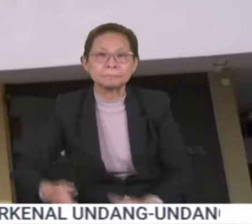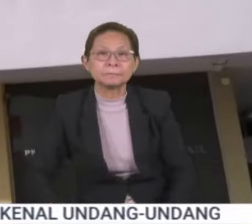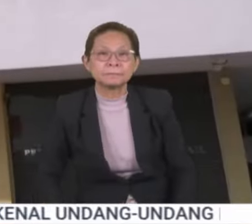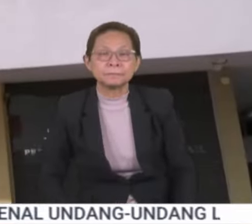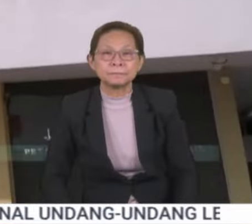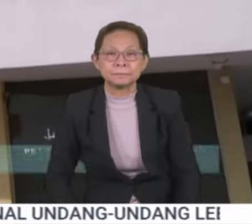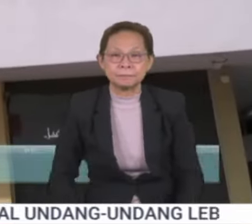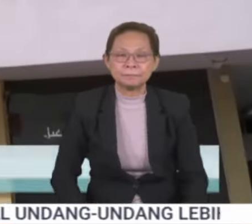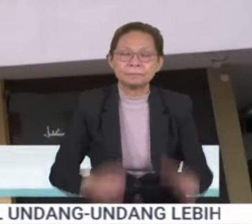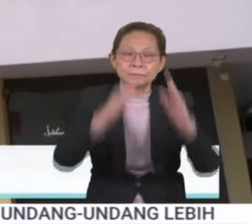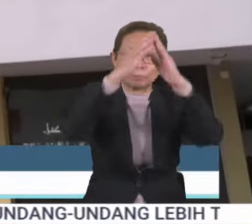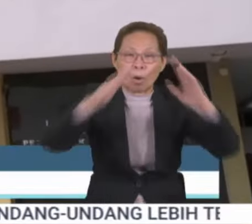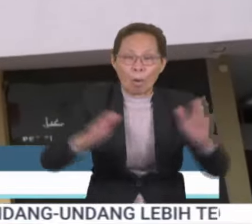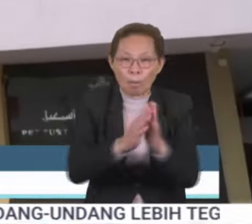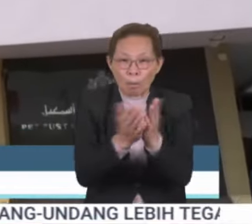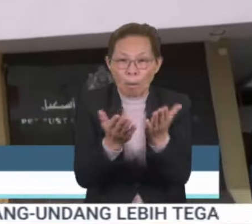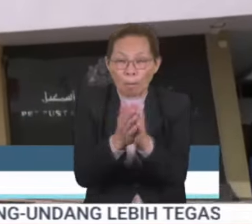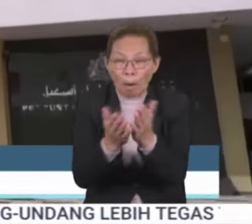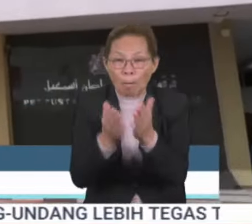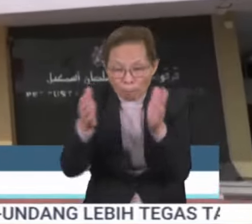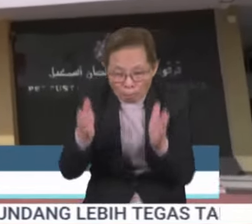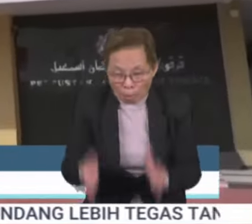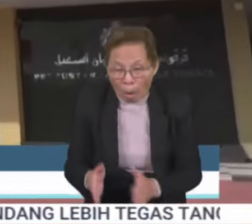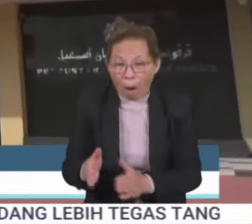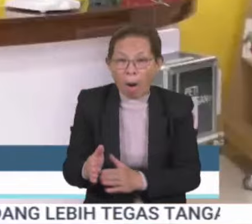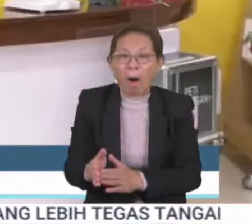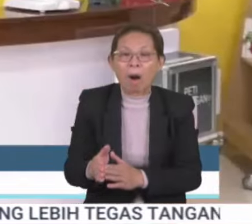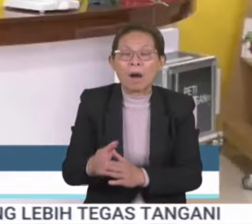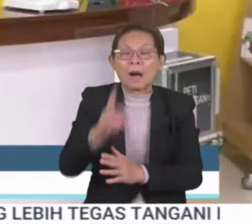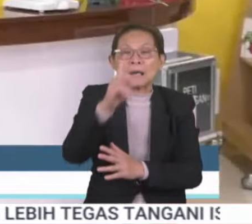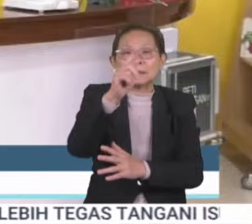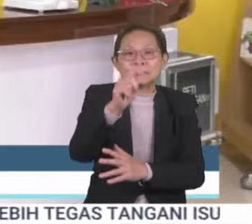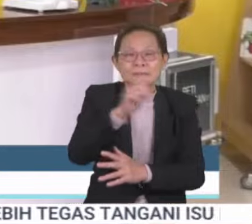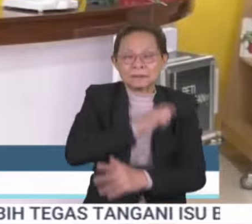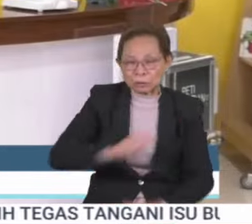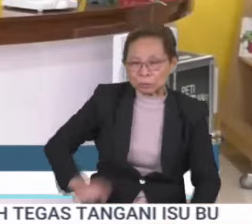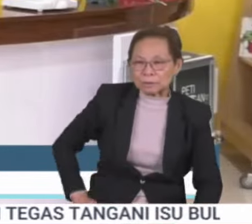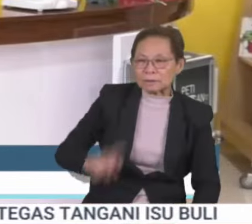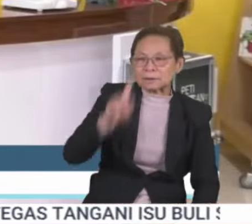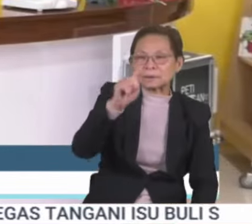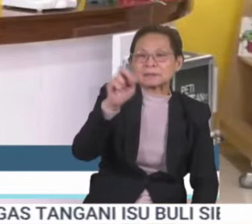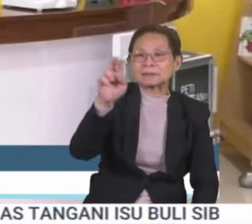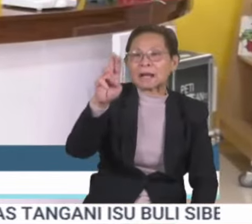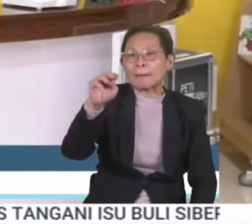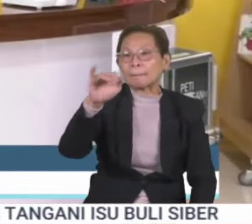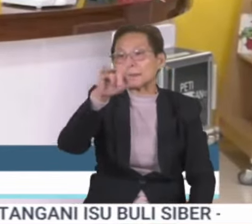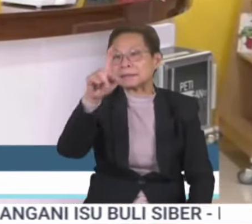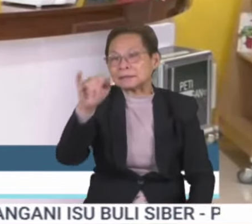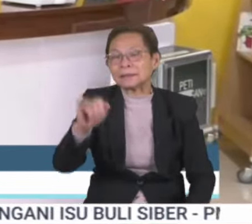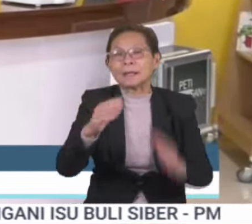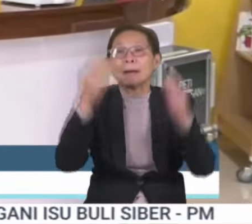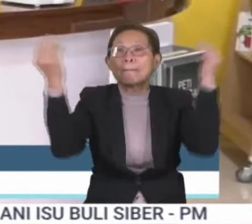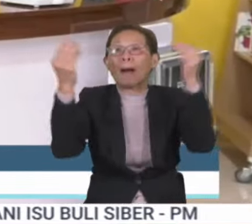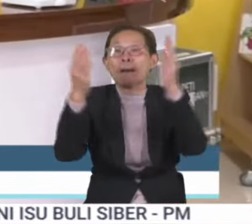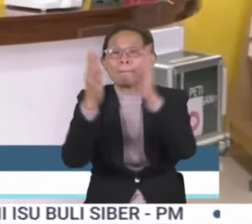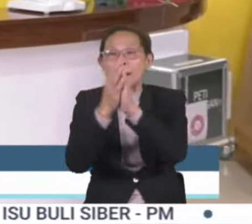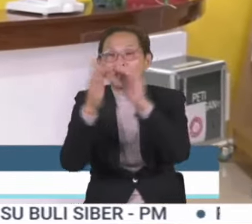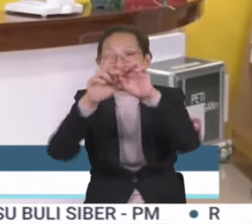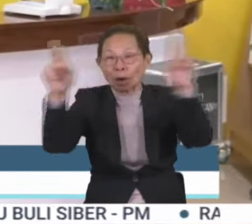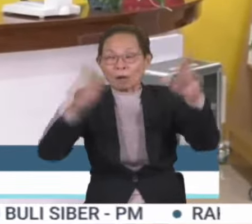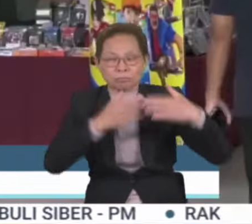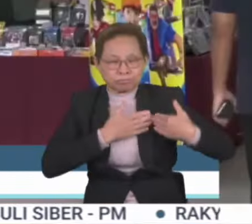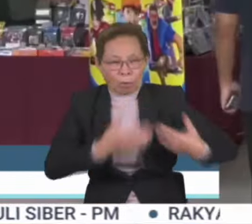kemasyarakatan pustakawan kanan perpustakaan tengkuarmiziengku Aziz Berk Majlis bandaraya johorahuitem